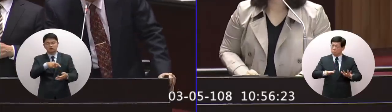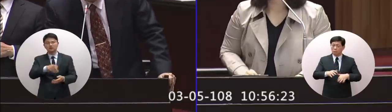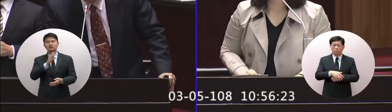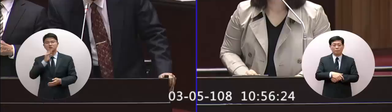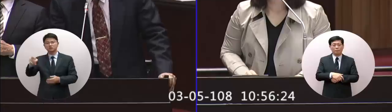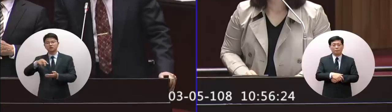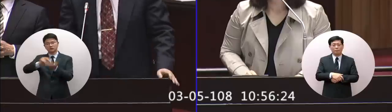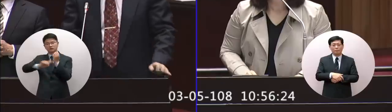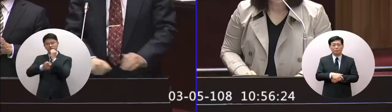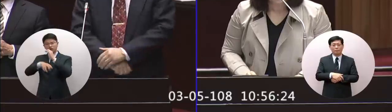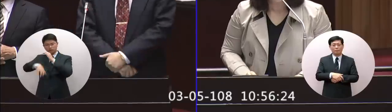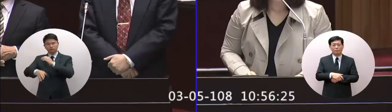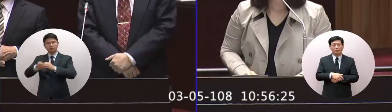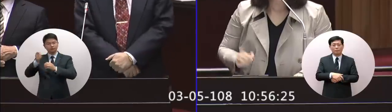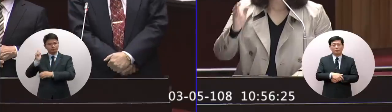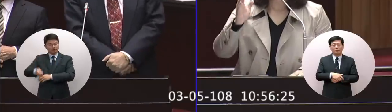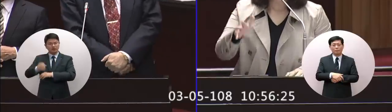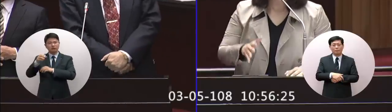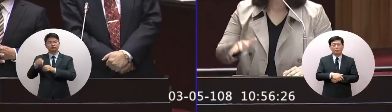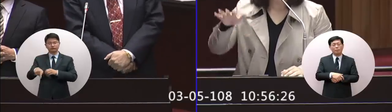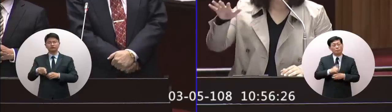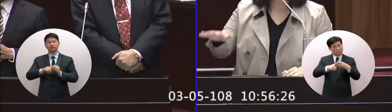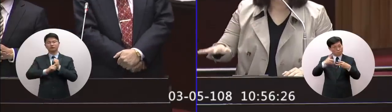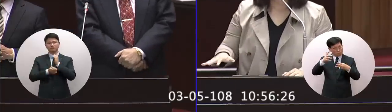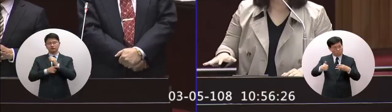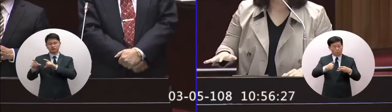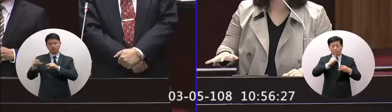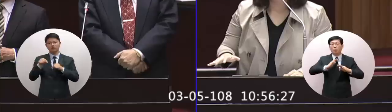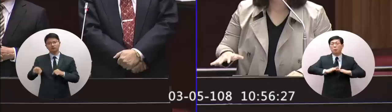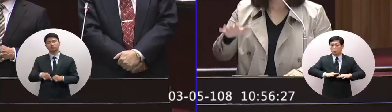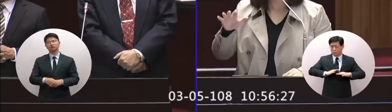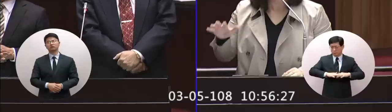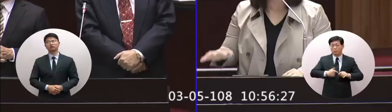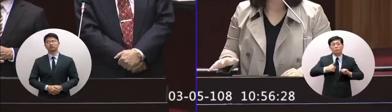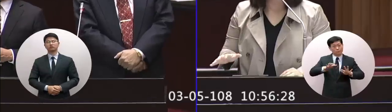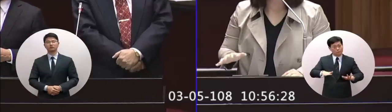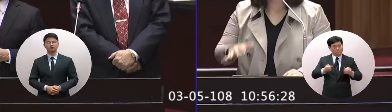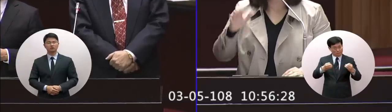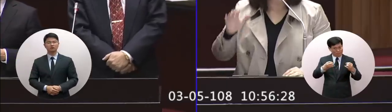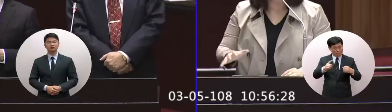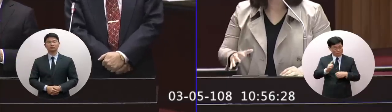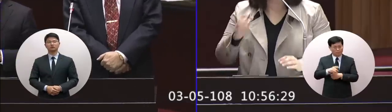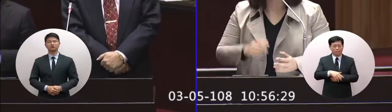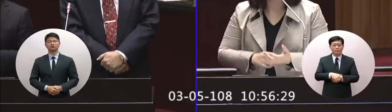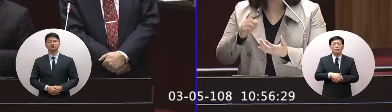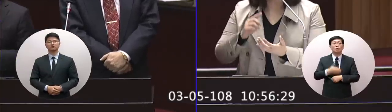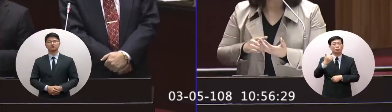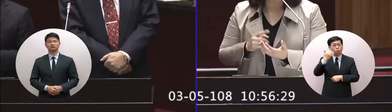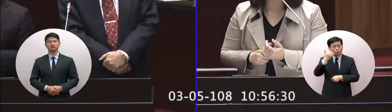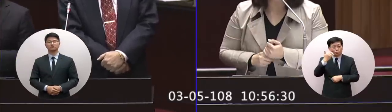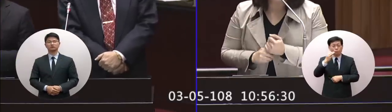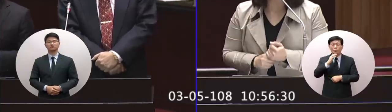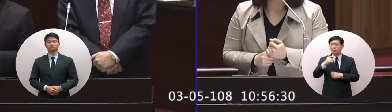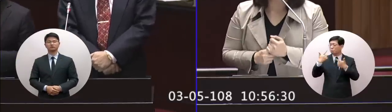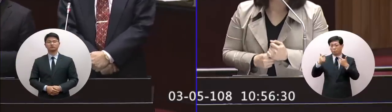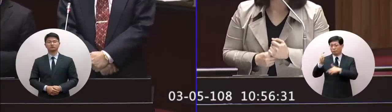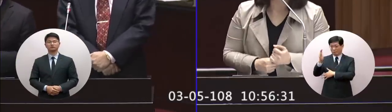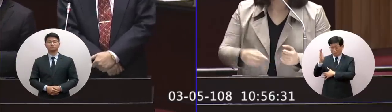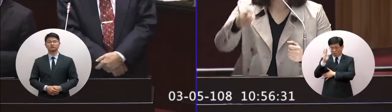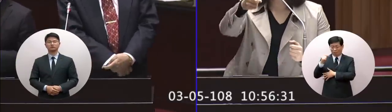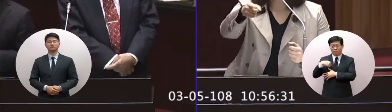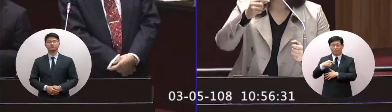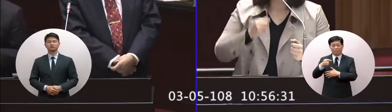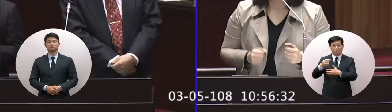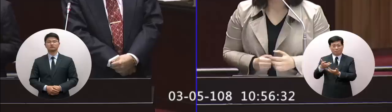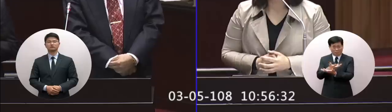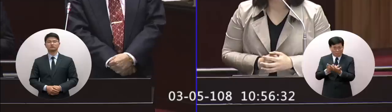所通过的法律。 主委 ，calm down。我现在在跟你谈的是所谓，如果是一件是非官方的交